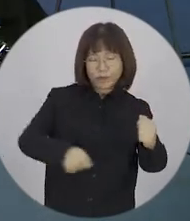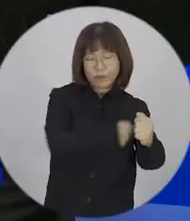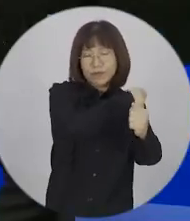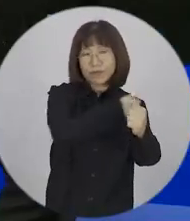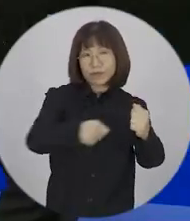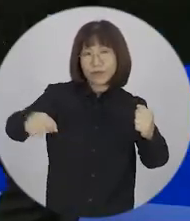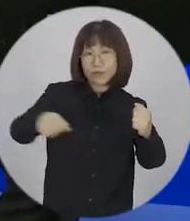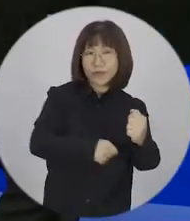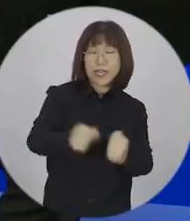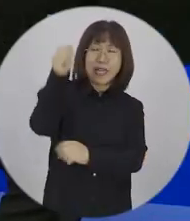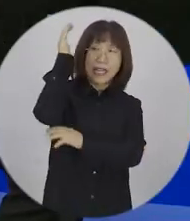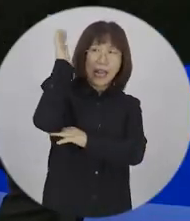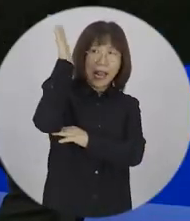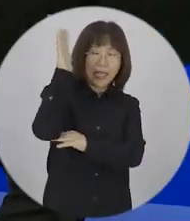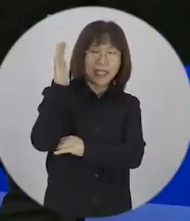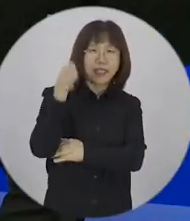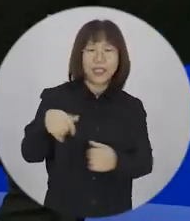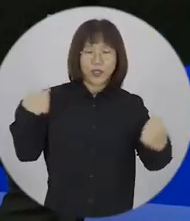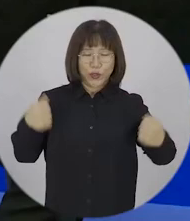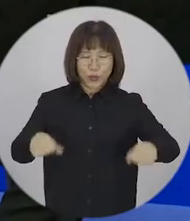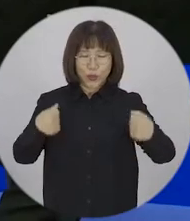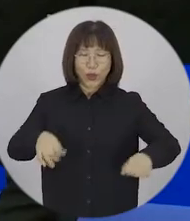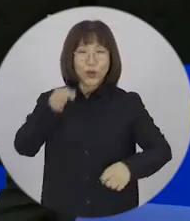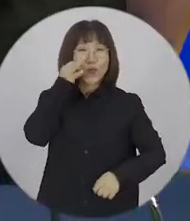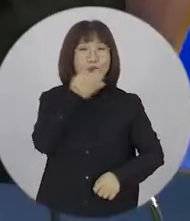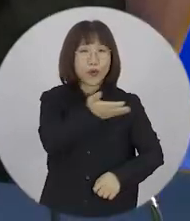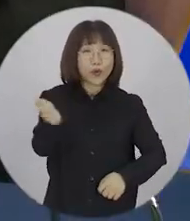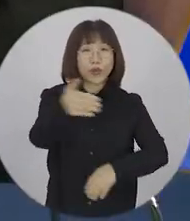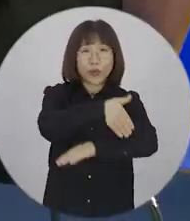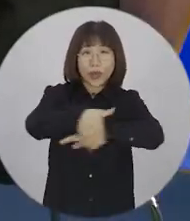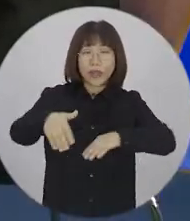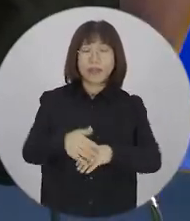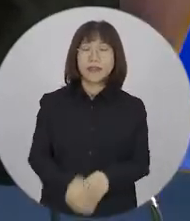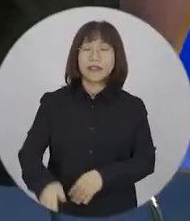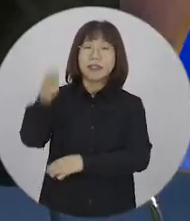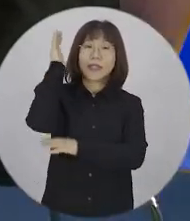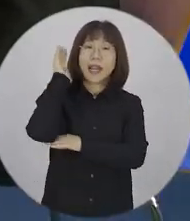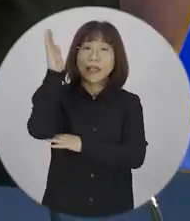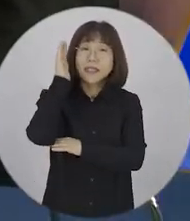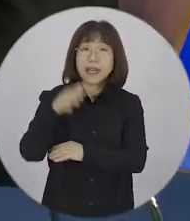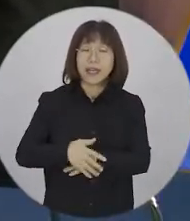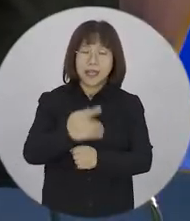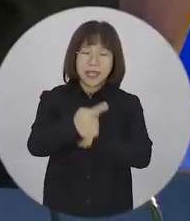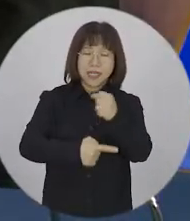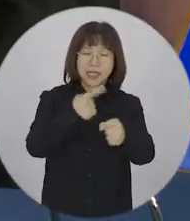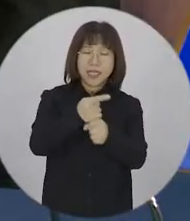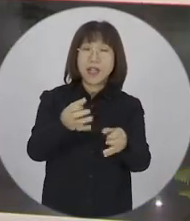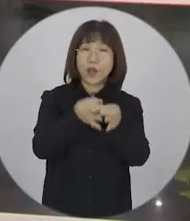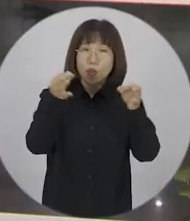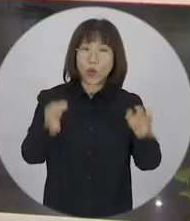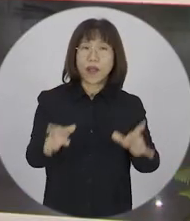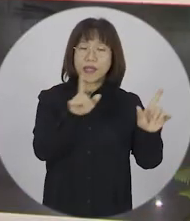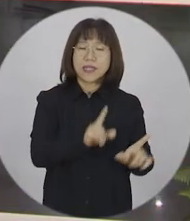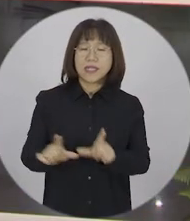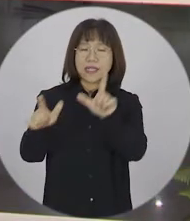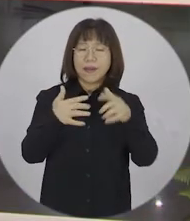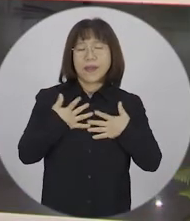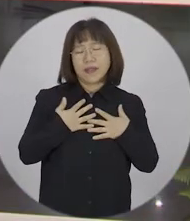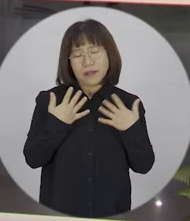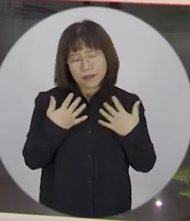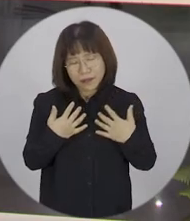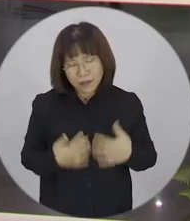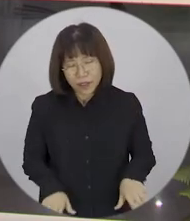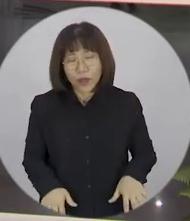함께 신클래식 강의쇼를 선보일 예정입니다. 이번 강좌는 한 해 동안 일상에 지쳤던